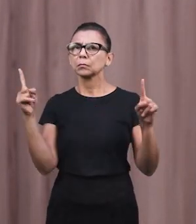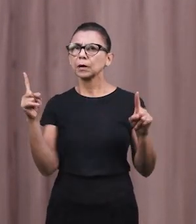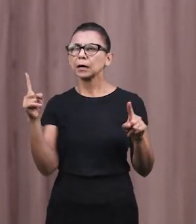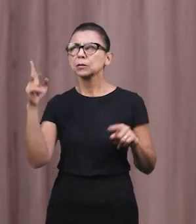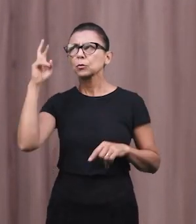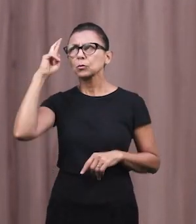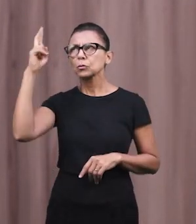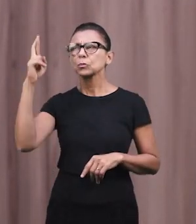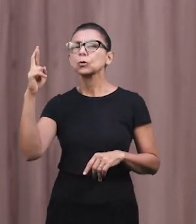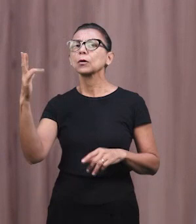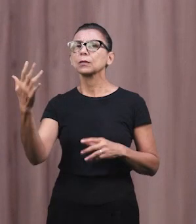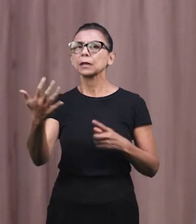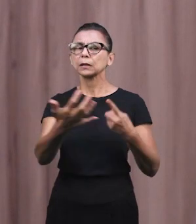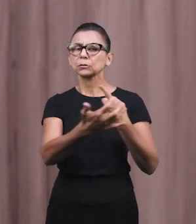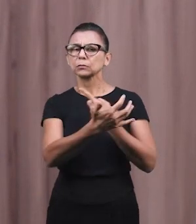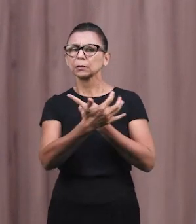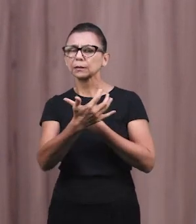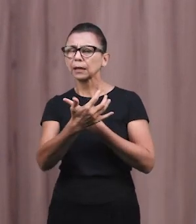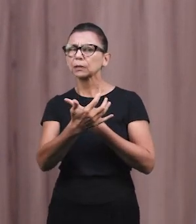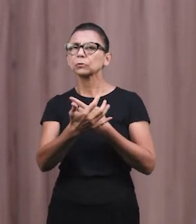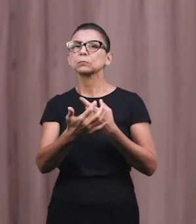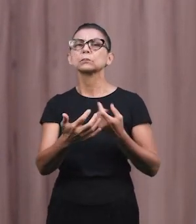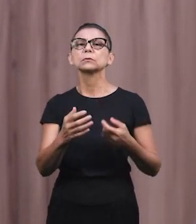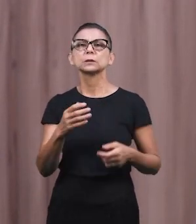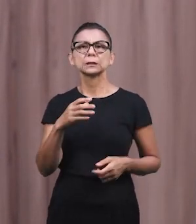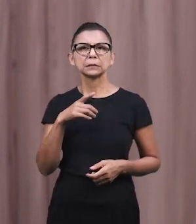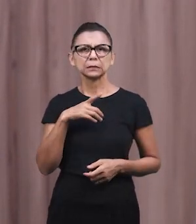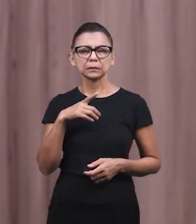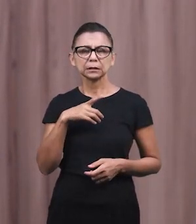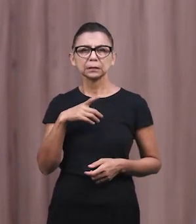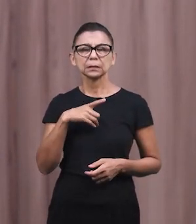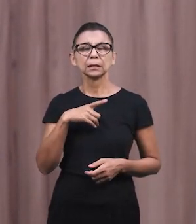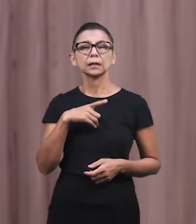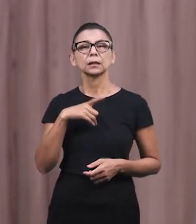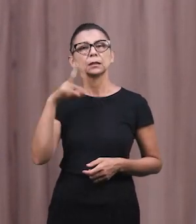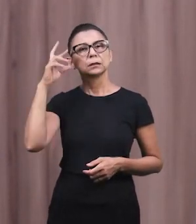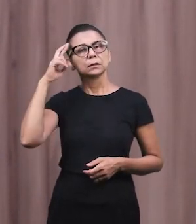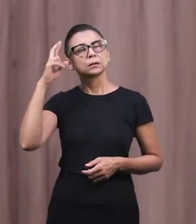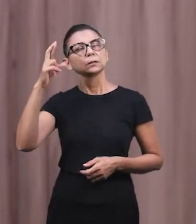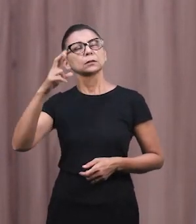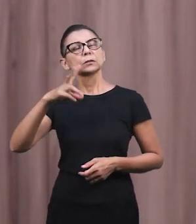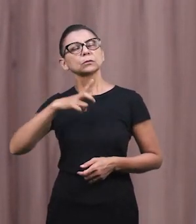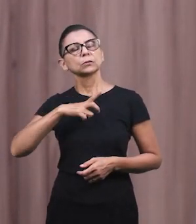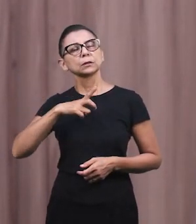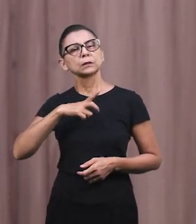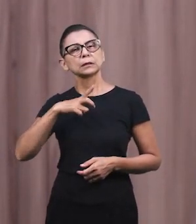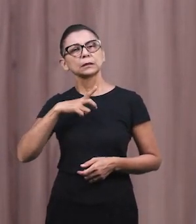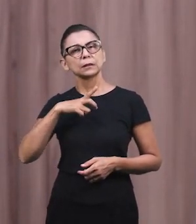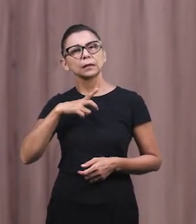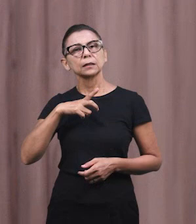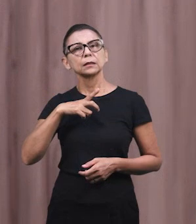Твое присутствие поддерживает нас. Оно хранит нас, Твое присутствие